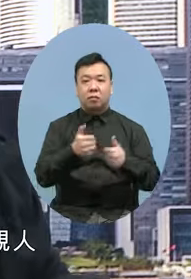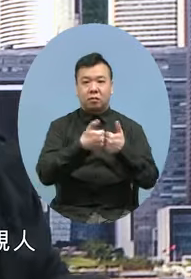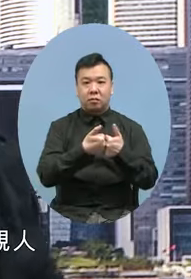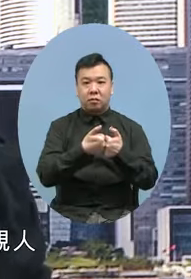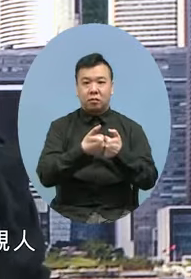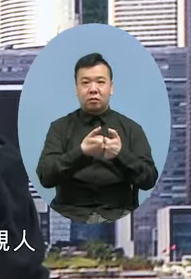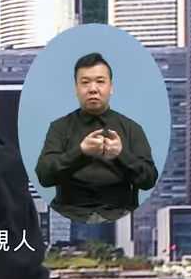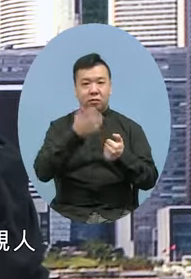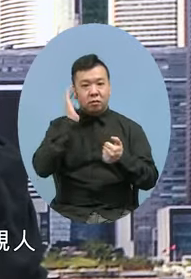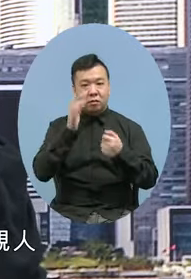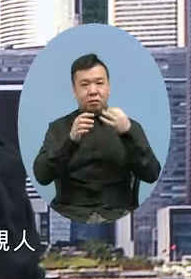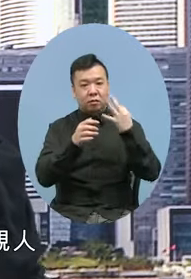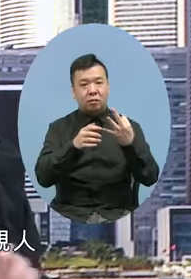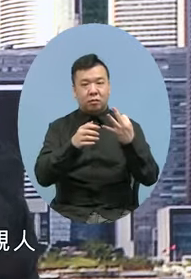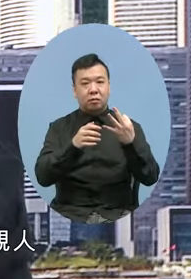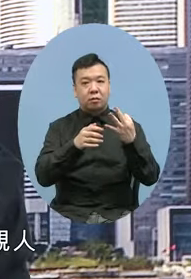先生係